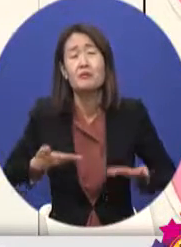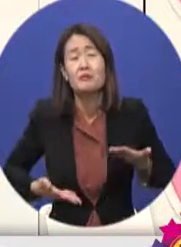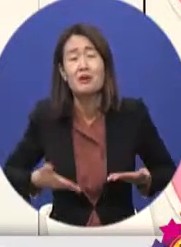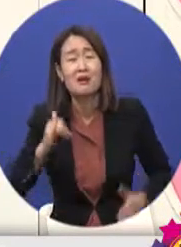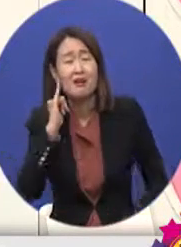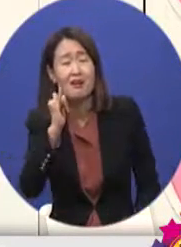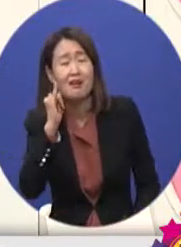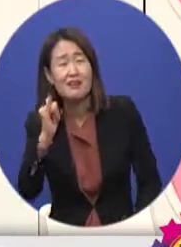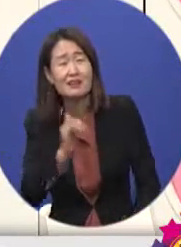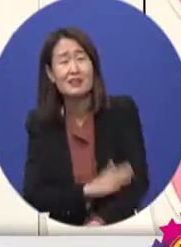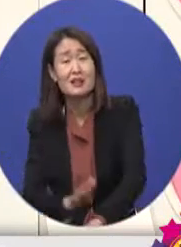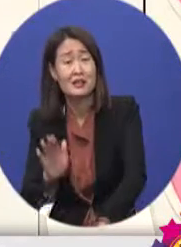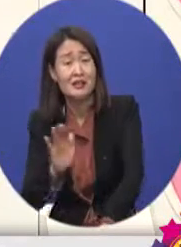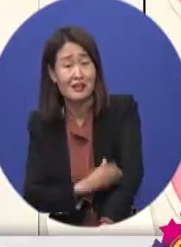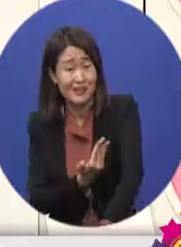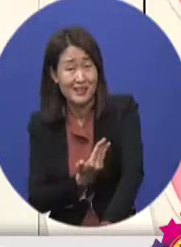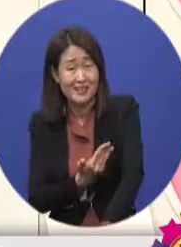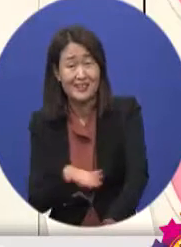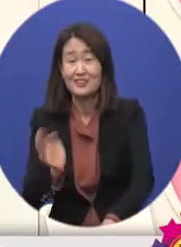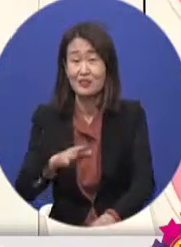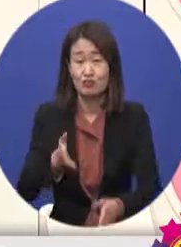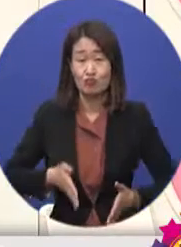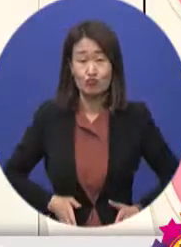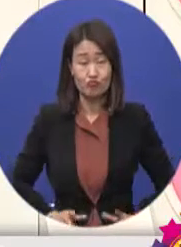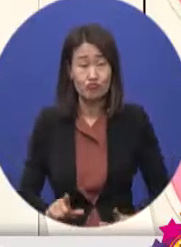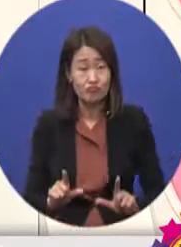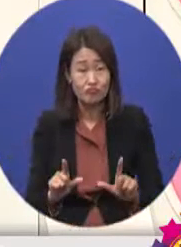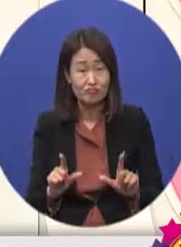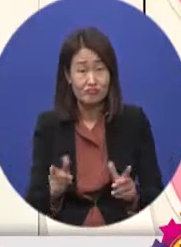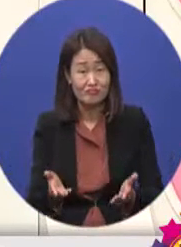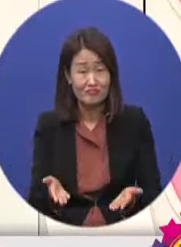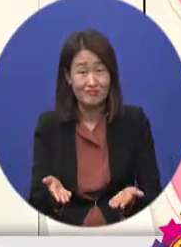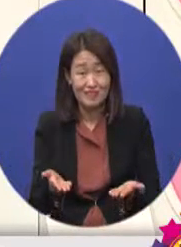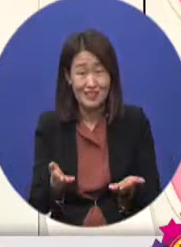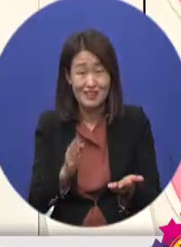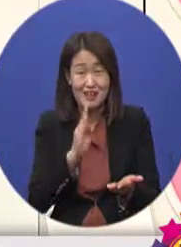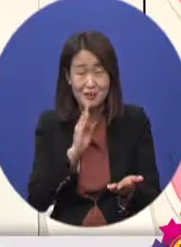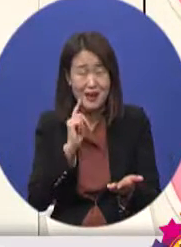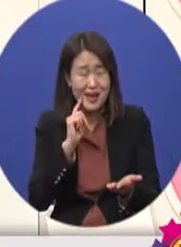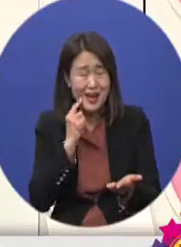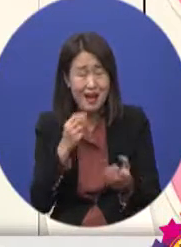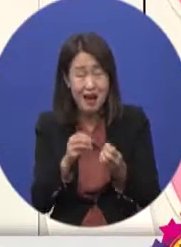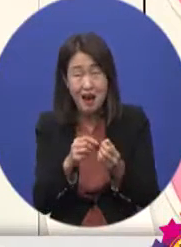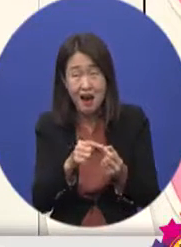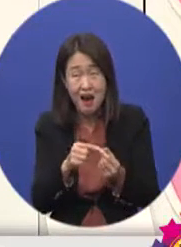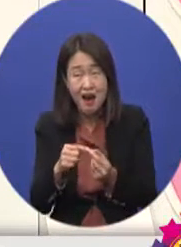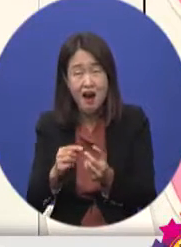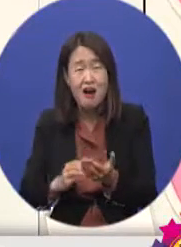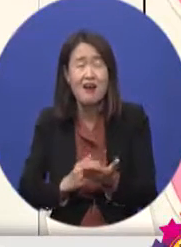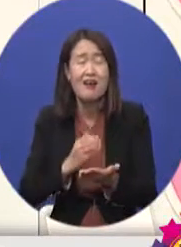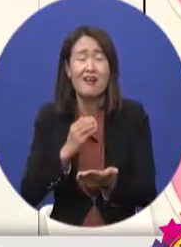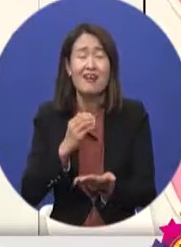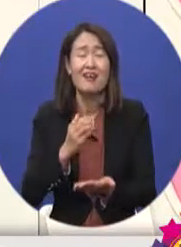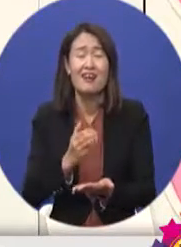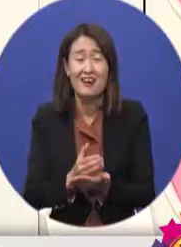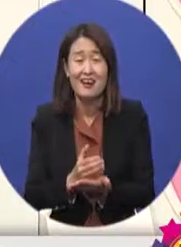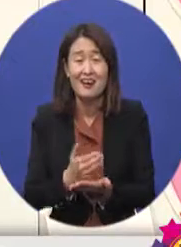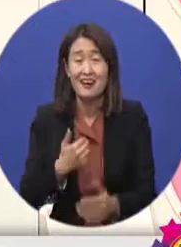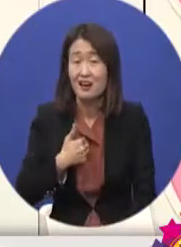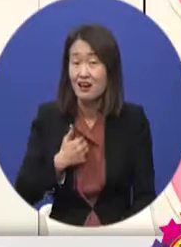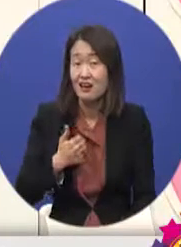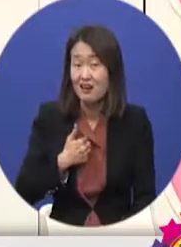전화도 못하고, 그런데 선배님 생신이네요 하면서 아주 이쁘게 긴 문자를 보냈는데 정말 감동 먹었어요. 그러니까